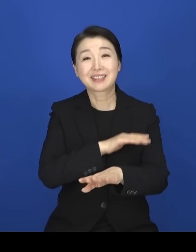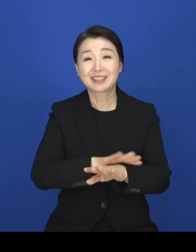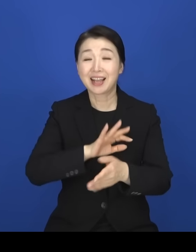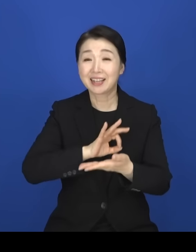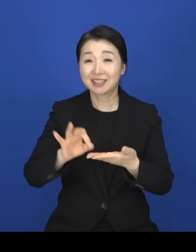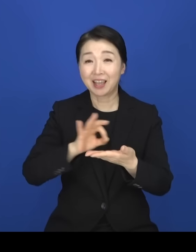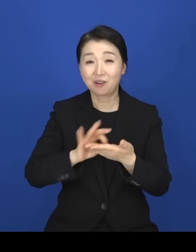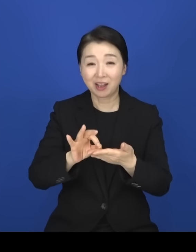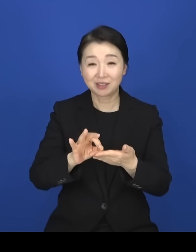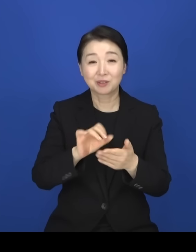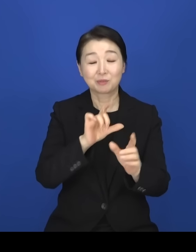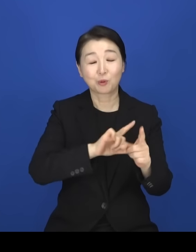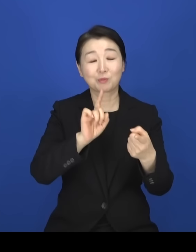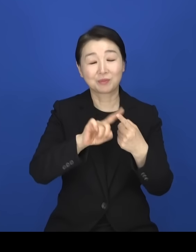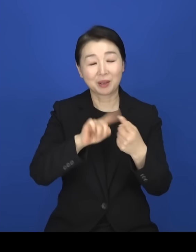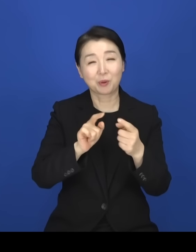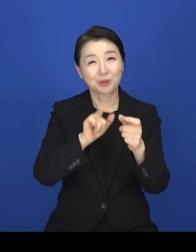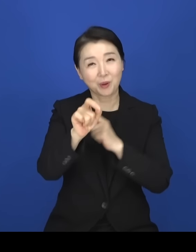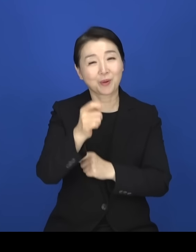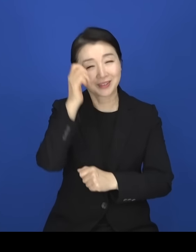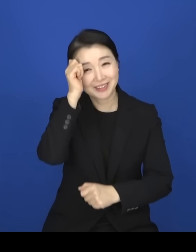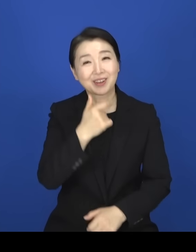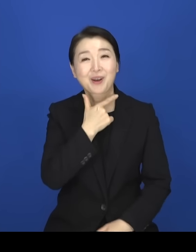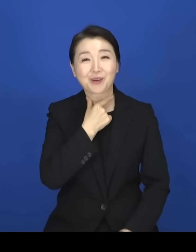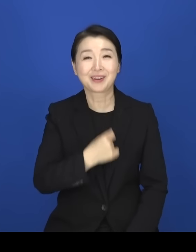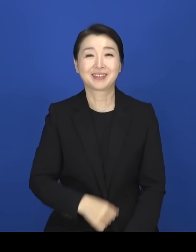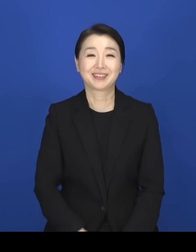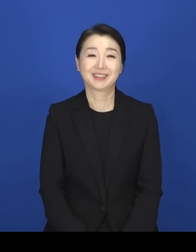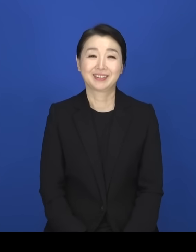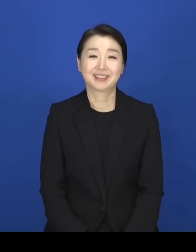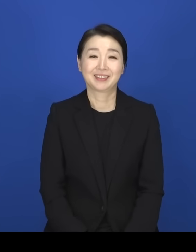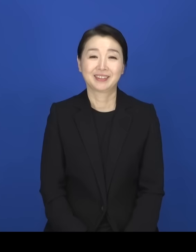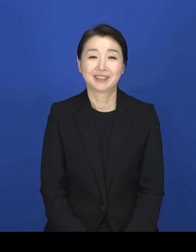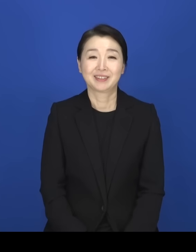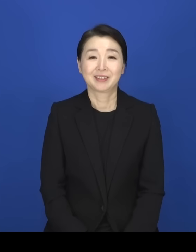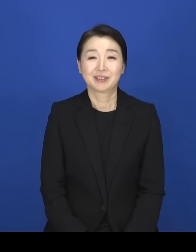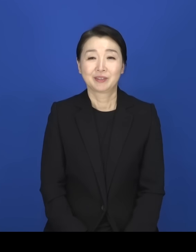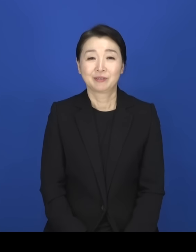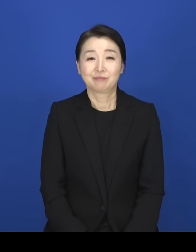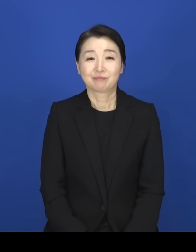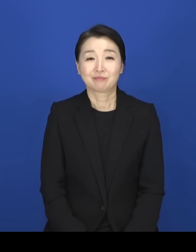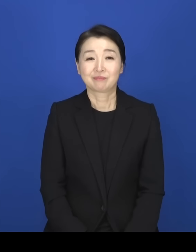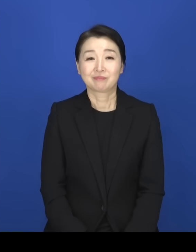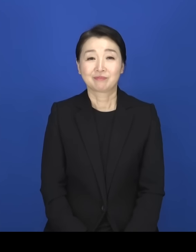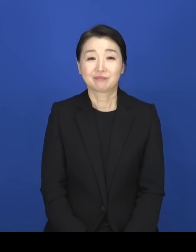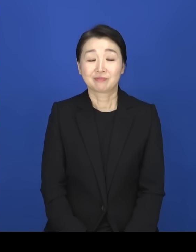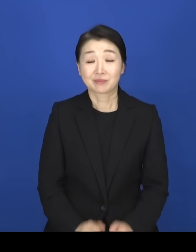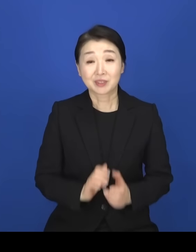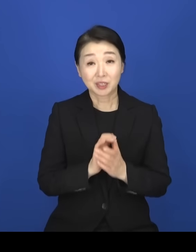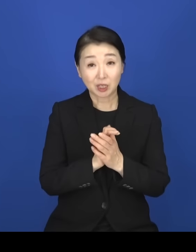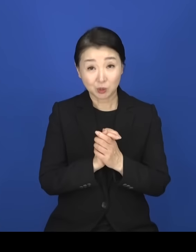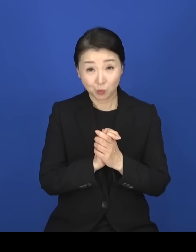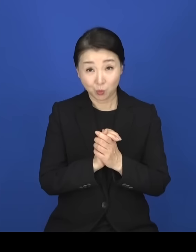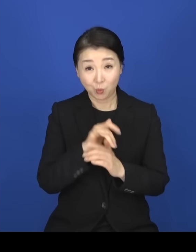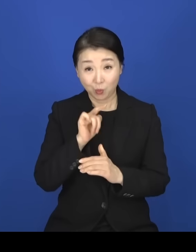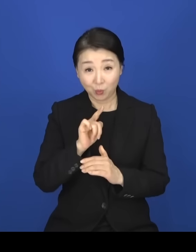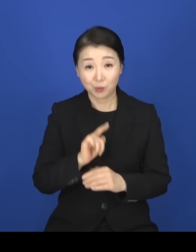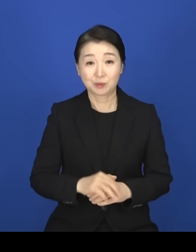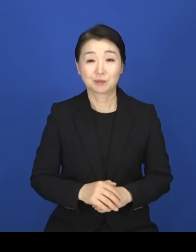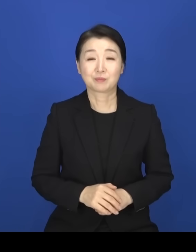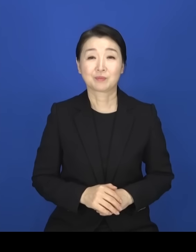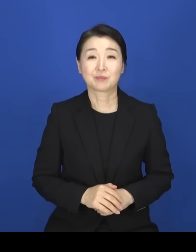길이 기억되길 바랍니다. 길이 기억되리 그러네요. 네. 진짜 아까 그 뭐 마지막 기도 말씀하셨으니까 우리가